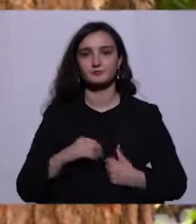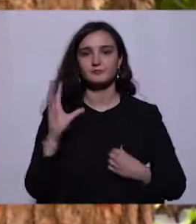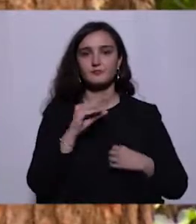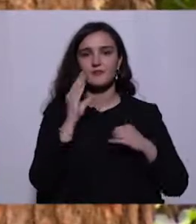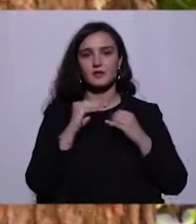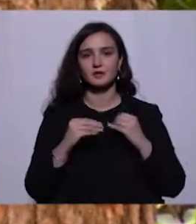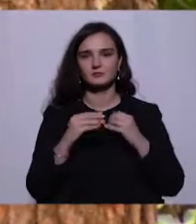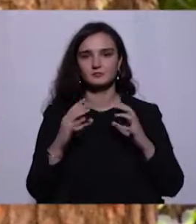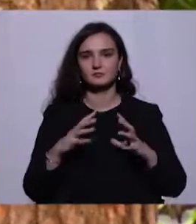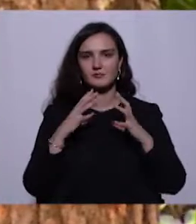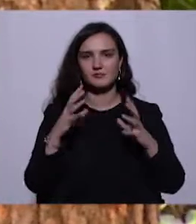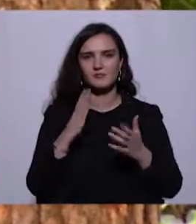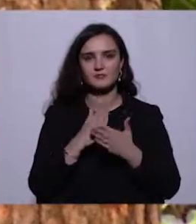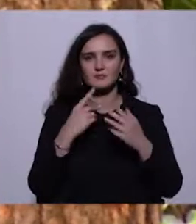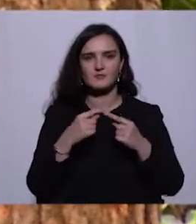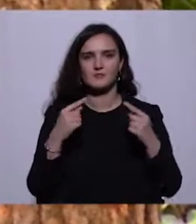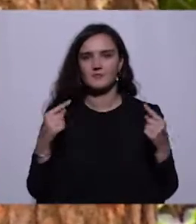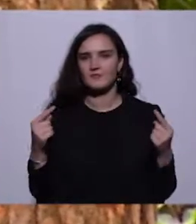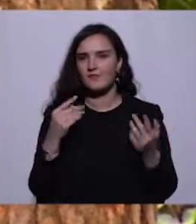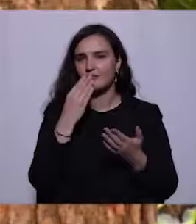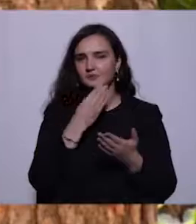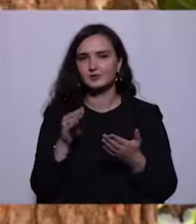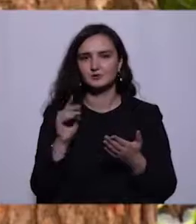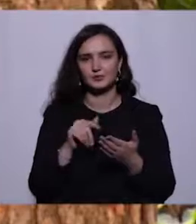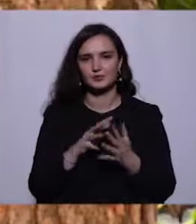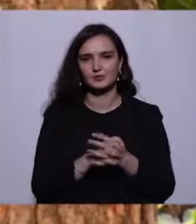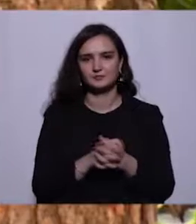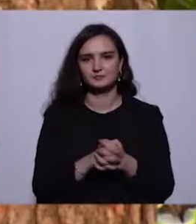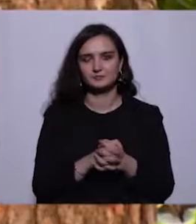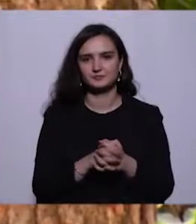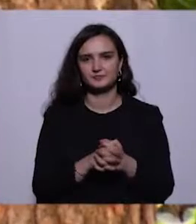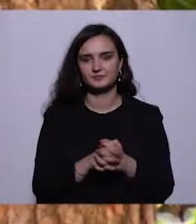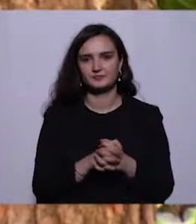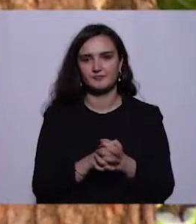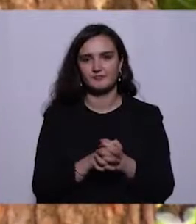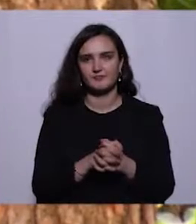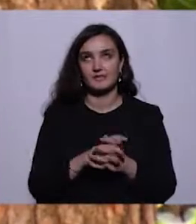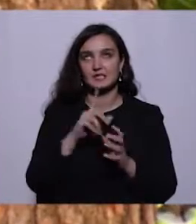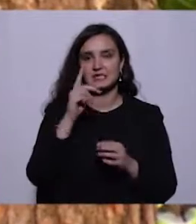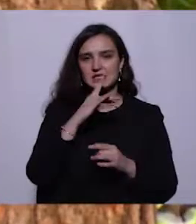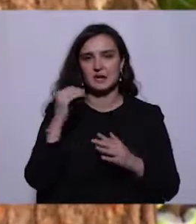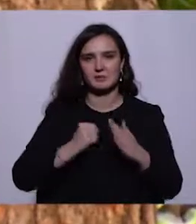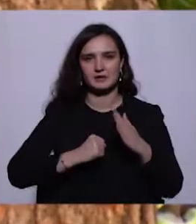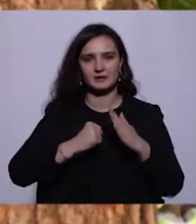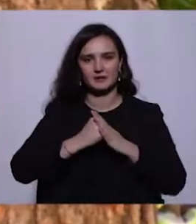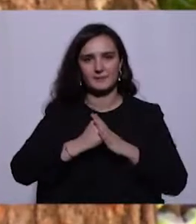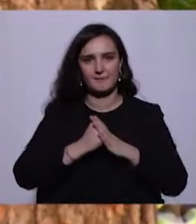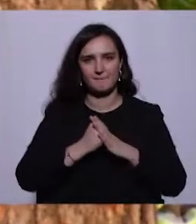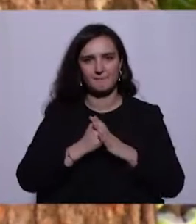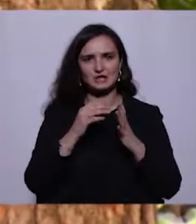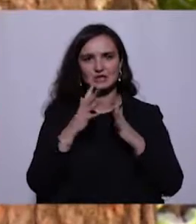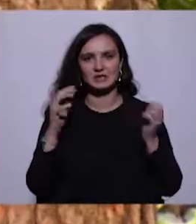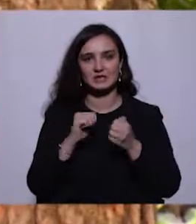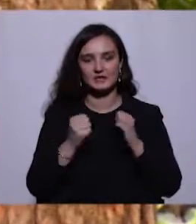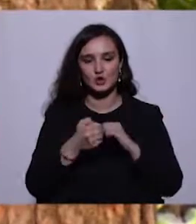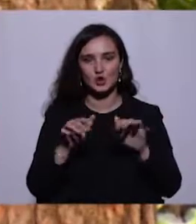დედამიწაზე მიმოფანტულია გრანდიოზული ქვის ცამდე აწვდილი დიდი